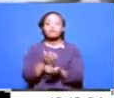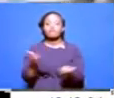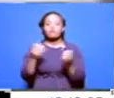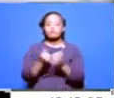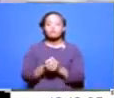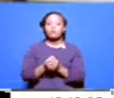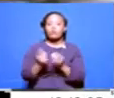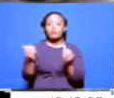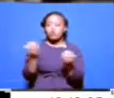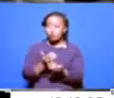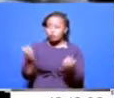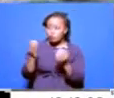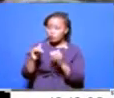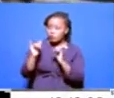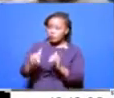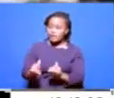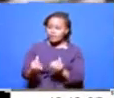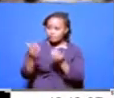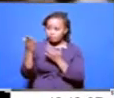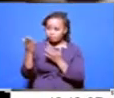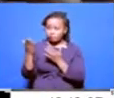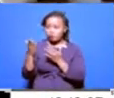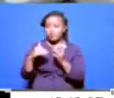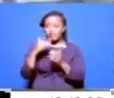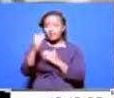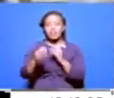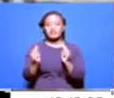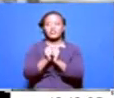maalum ya kulea watoto wachanga kwa muda wa siku 10